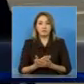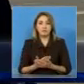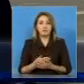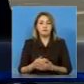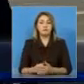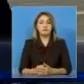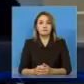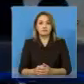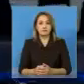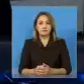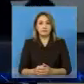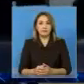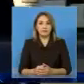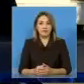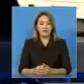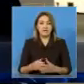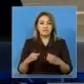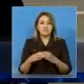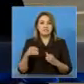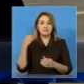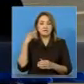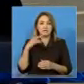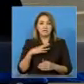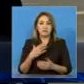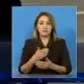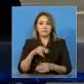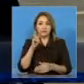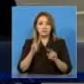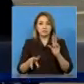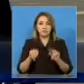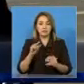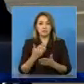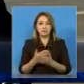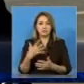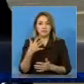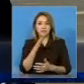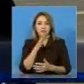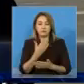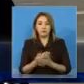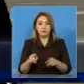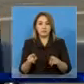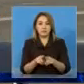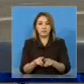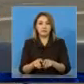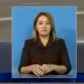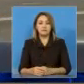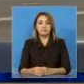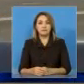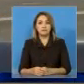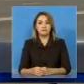как центр качества уже гарантирует, что не меньше 5 лет он будет в таком надлежащем состоянии.